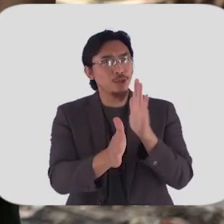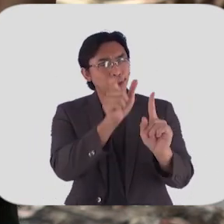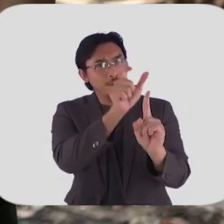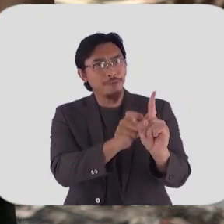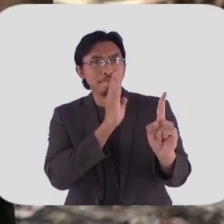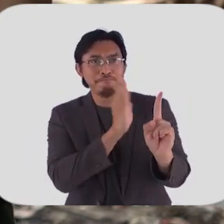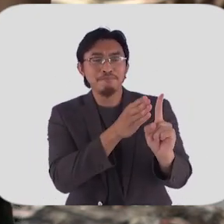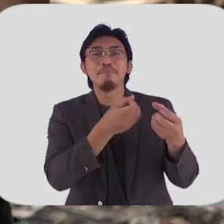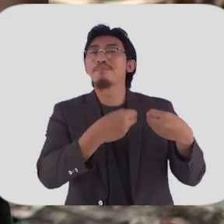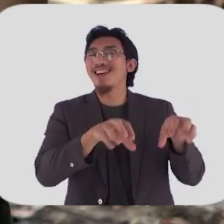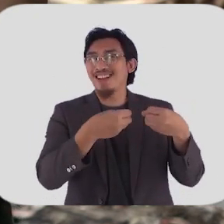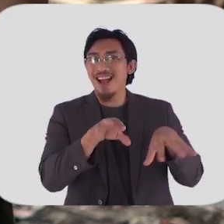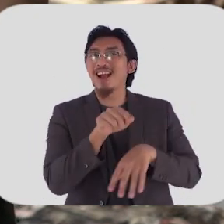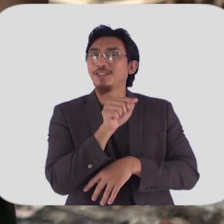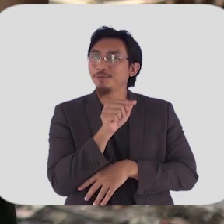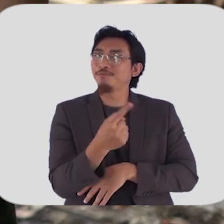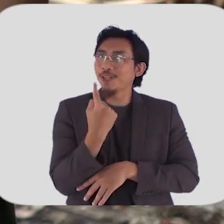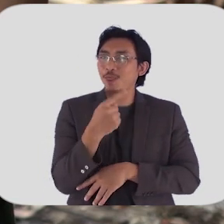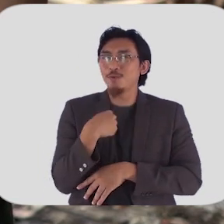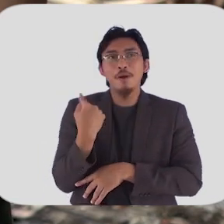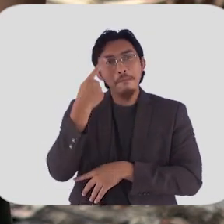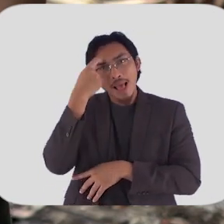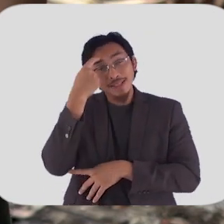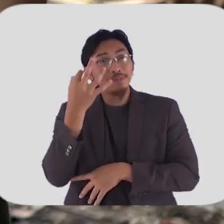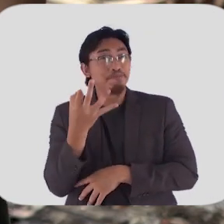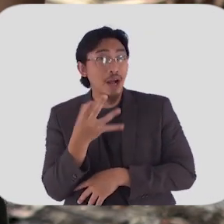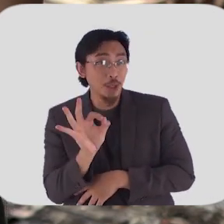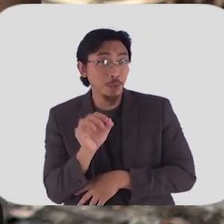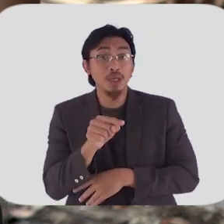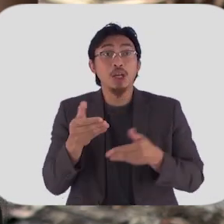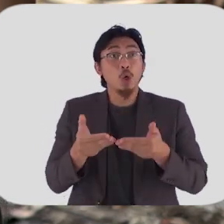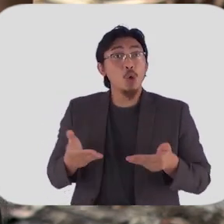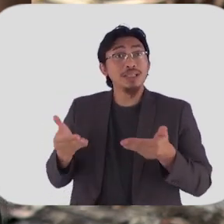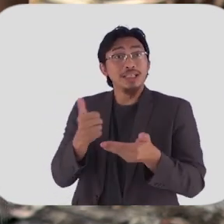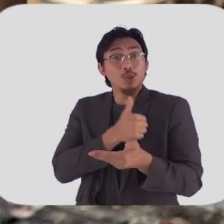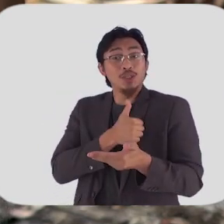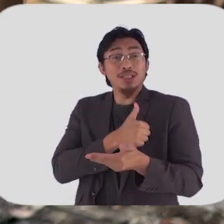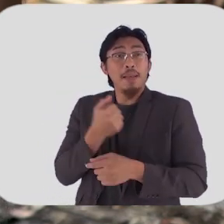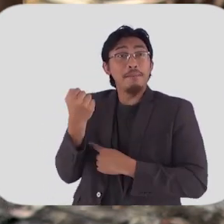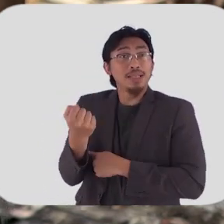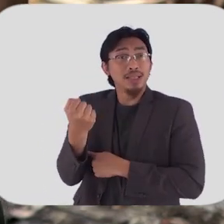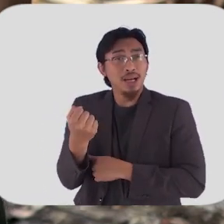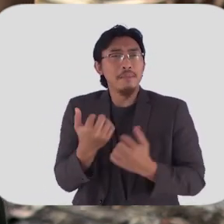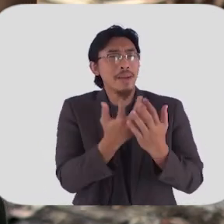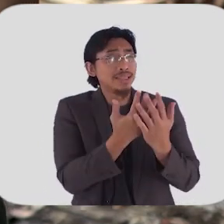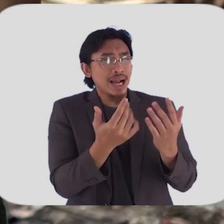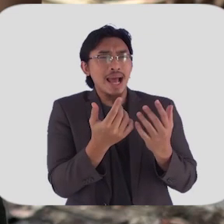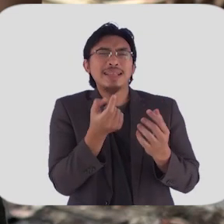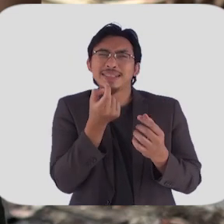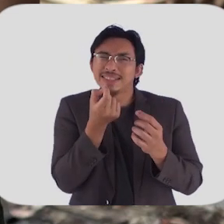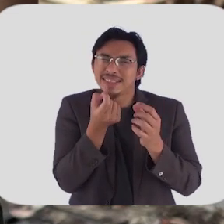kita langsung ke pedagang. Ini satu hal yang baru yang kita pelajarin. Ternyata kondisi sosial di dalam pasar dan masyarakat ada